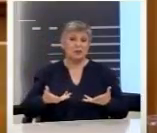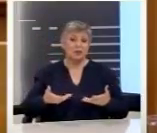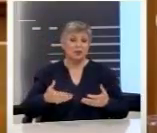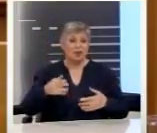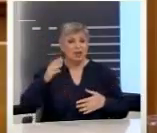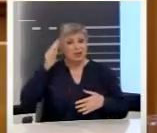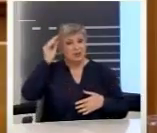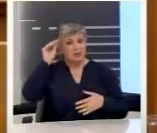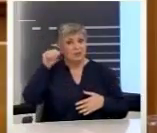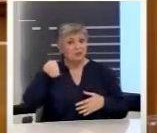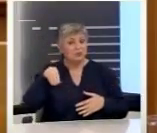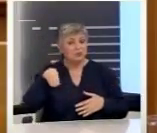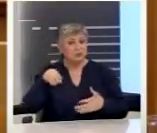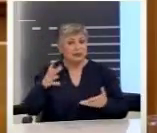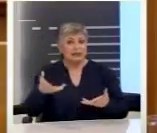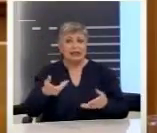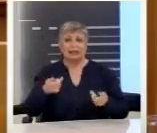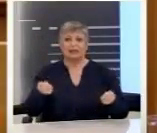επιπληρωμή.